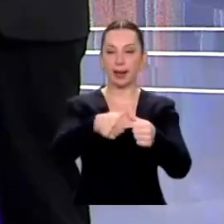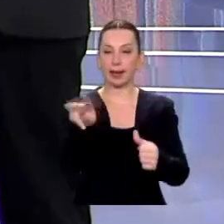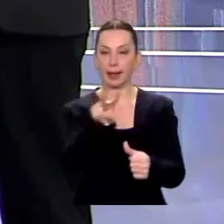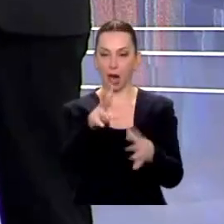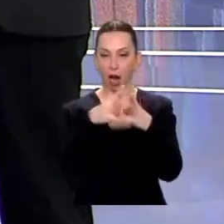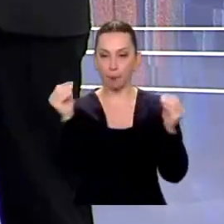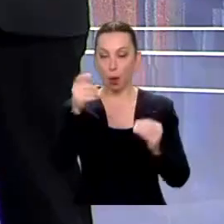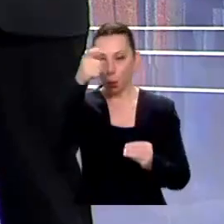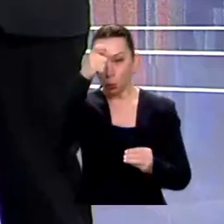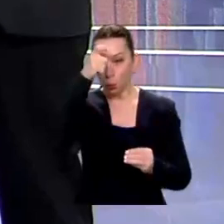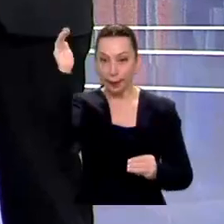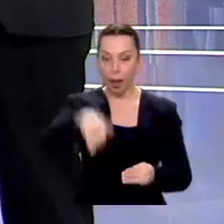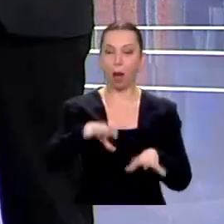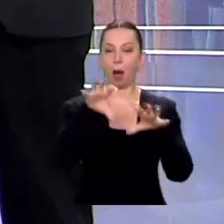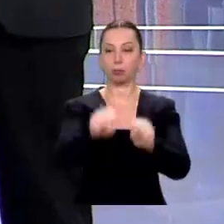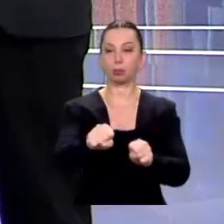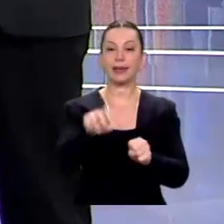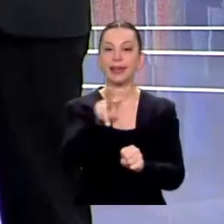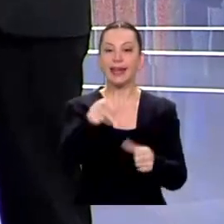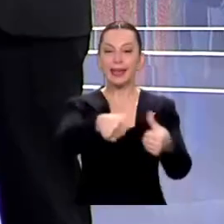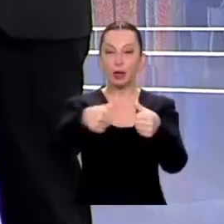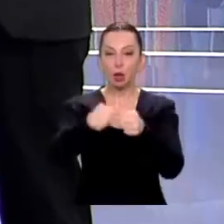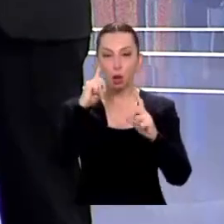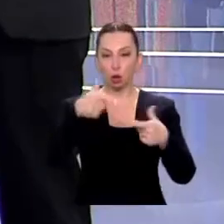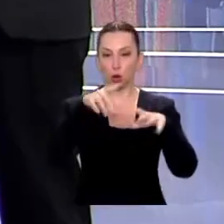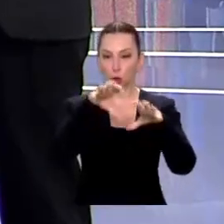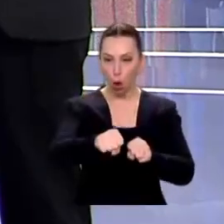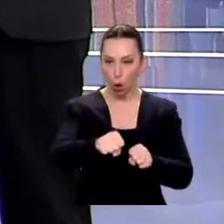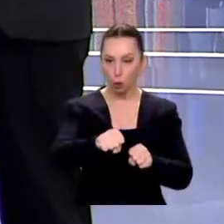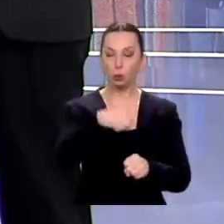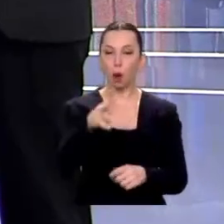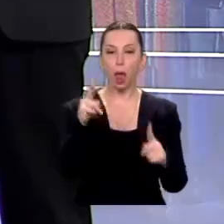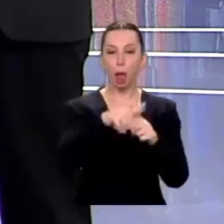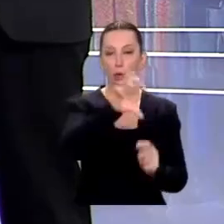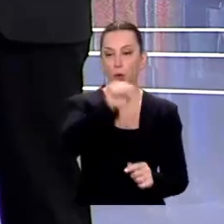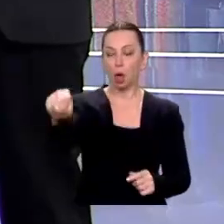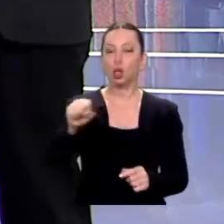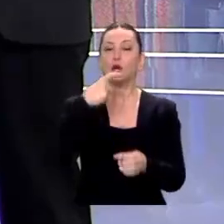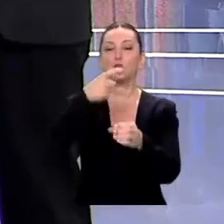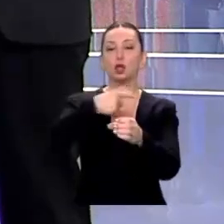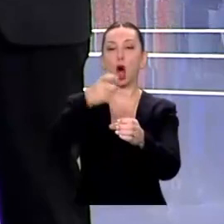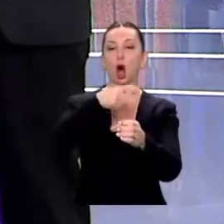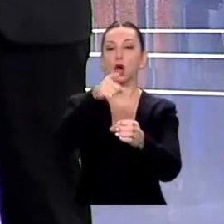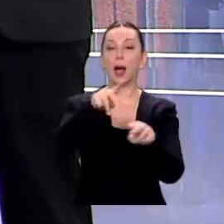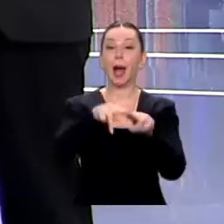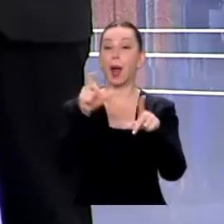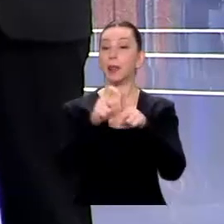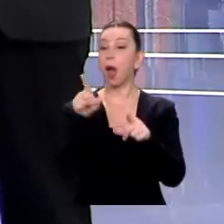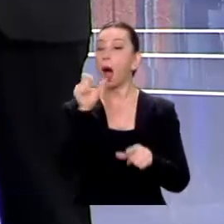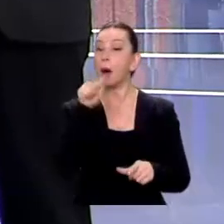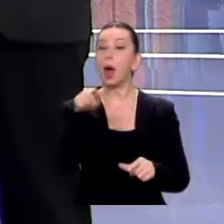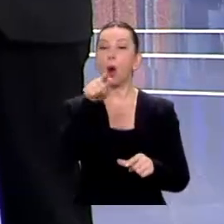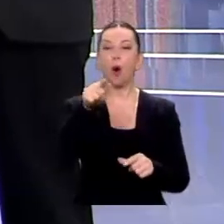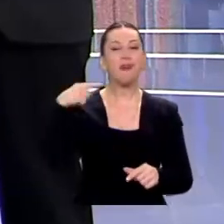Talu Türkiye'ye girerken yakalandı. Talu çifti gözaltına alınmaz emniyete götürülüp sorguya alındı. Kanal D Haber